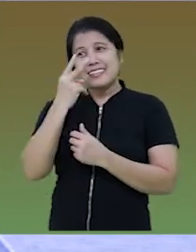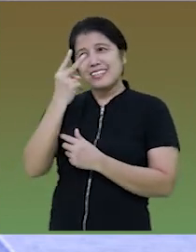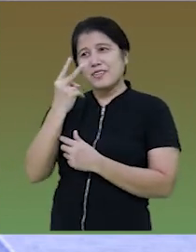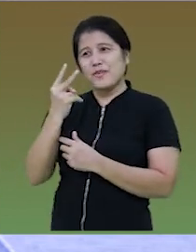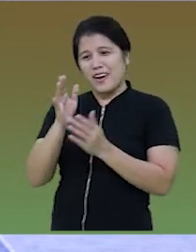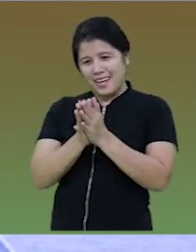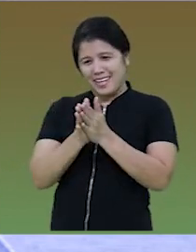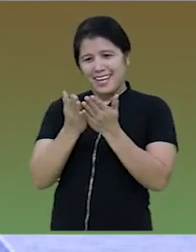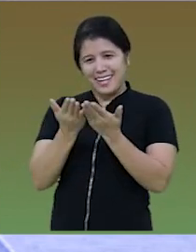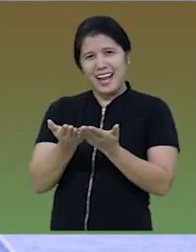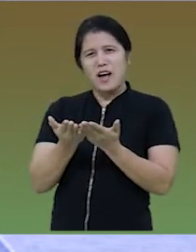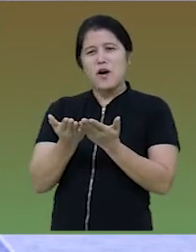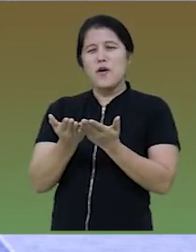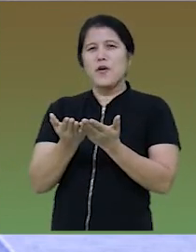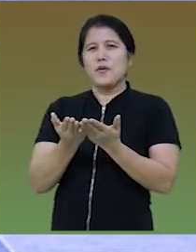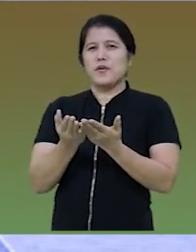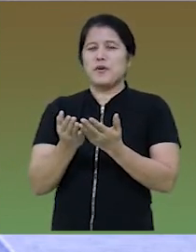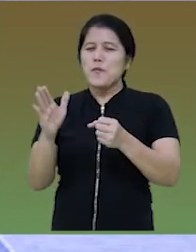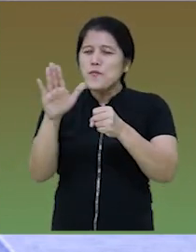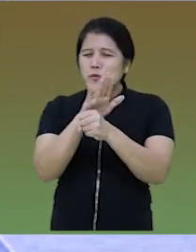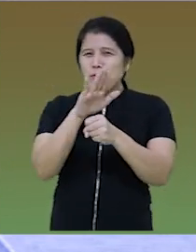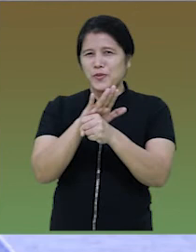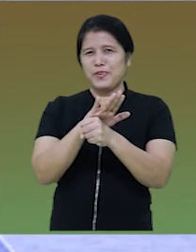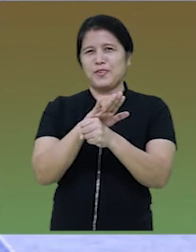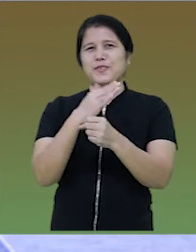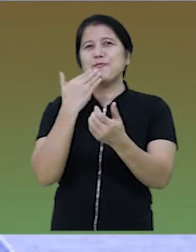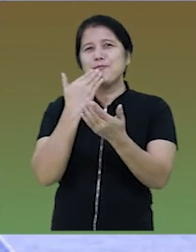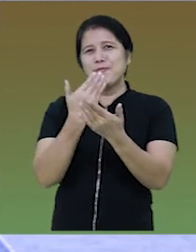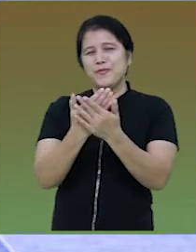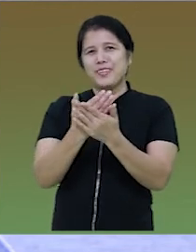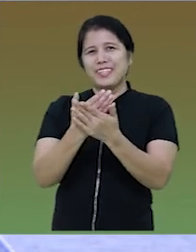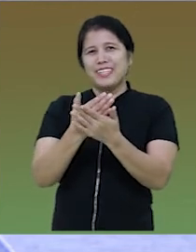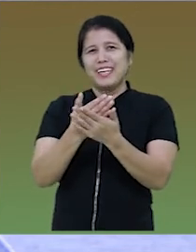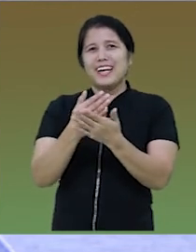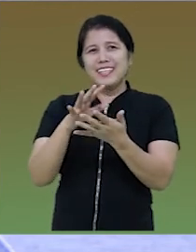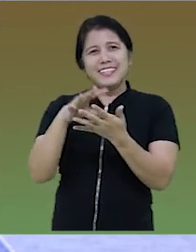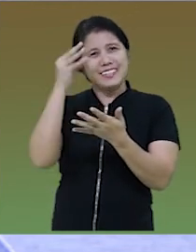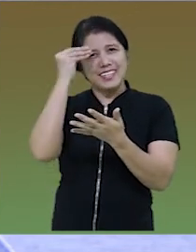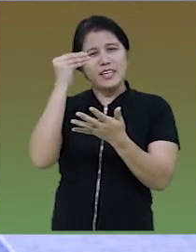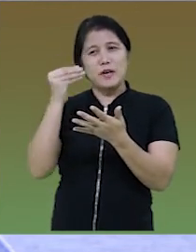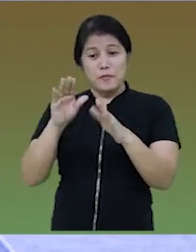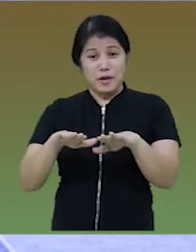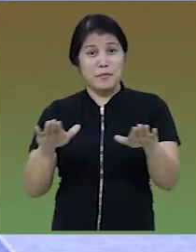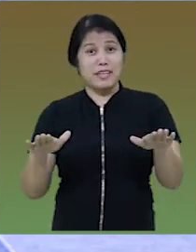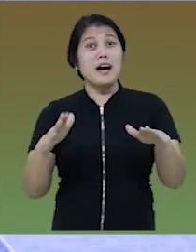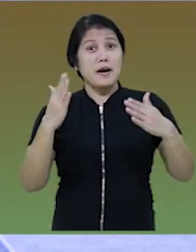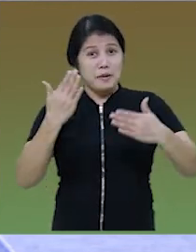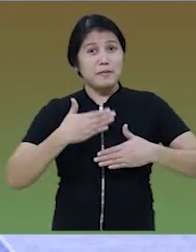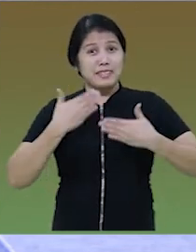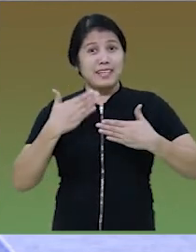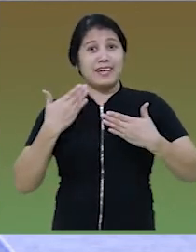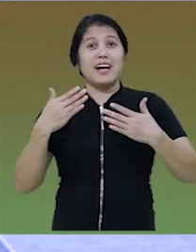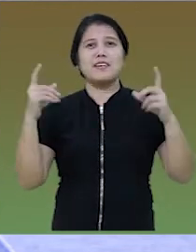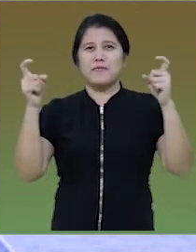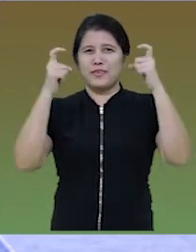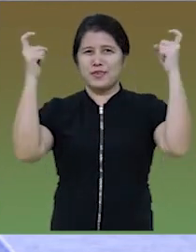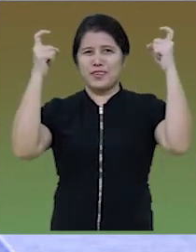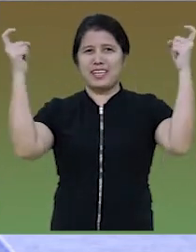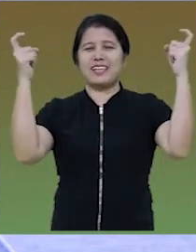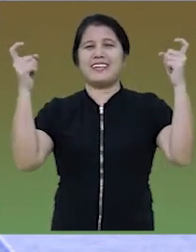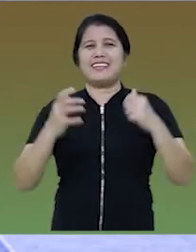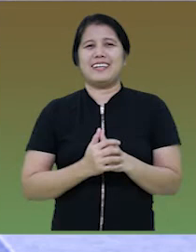Tingnan mo ang aking aklat. Puno na naman ng gintong kaalaman. Mga bata, masayang ipagdiwang ang